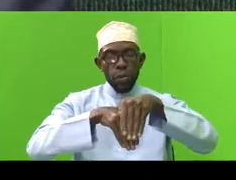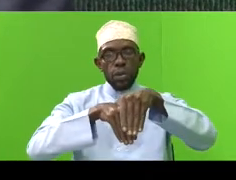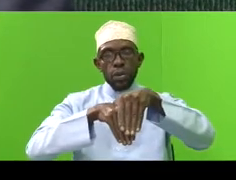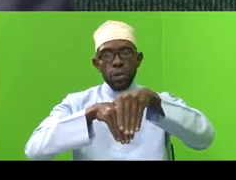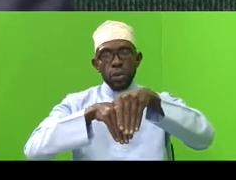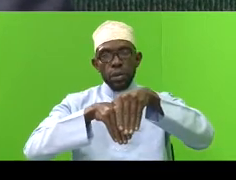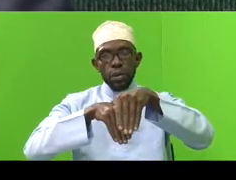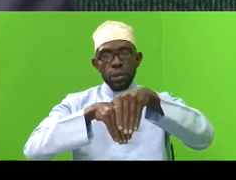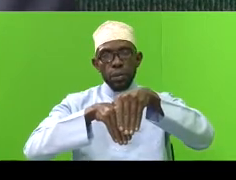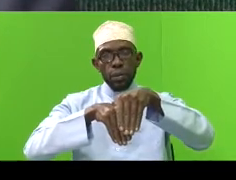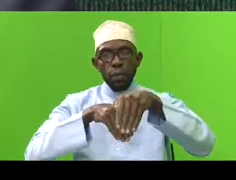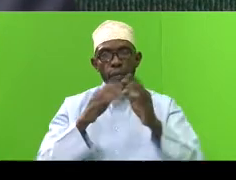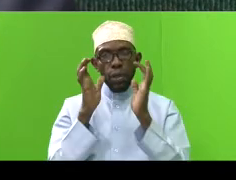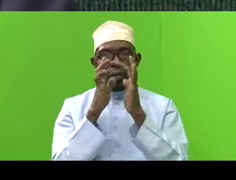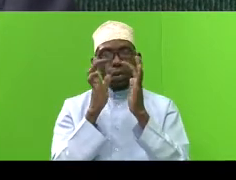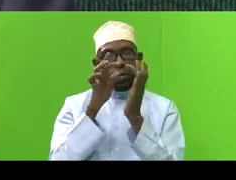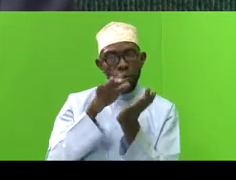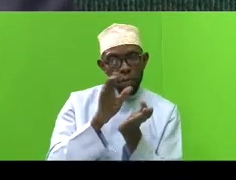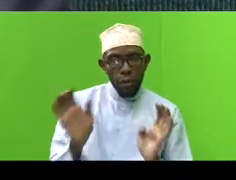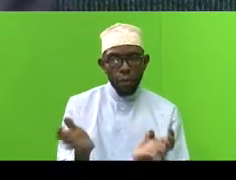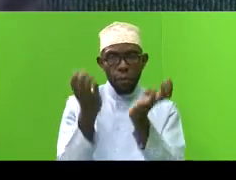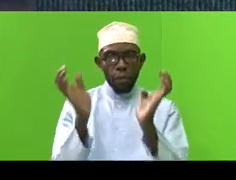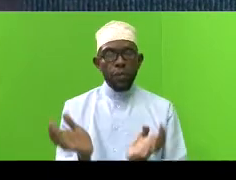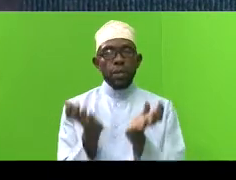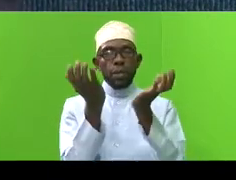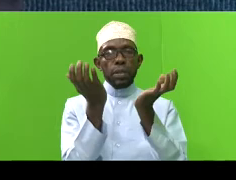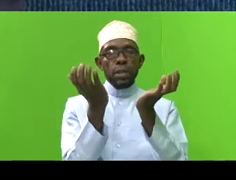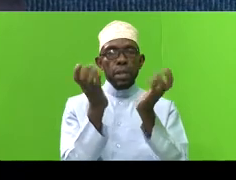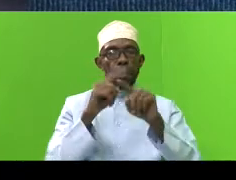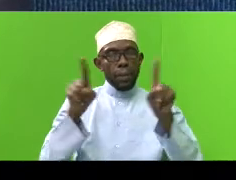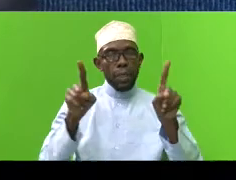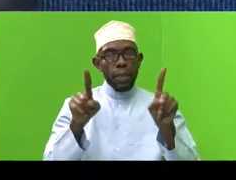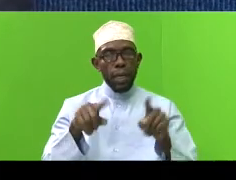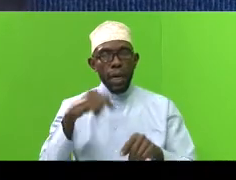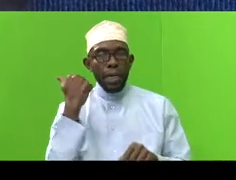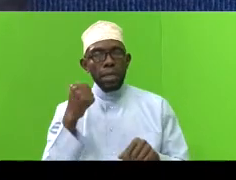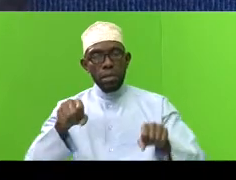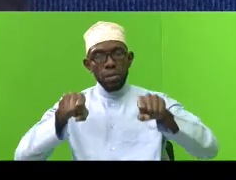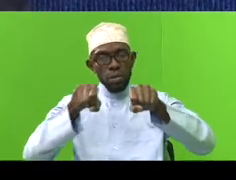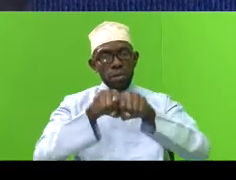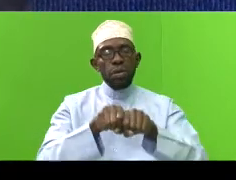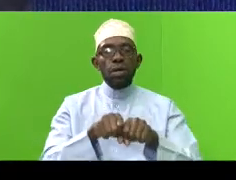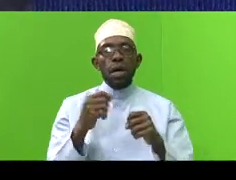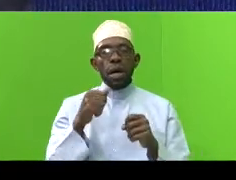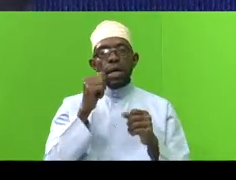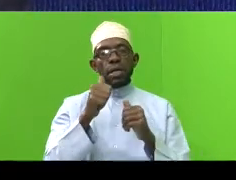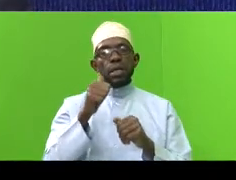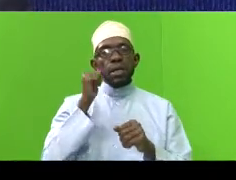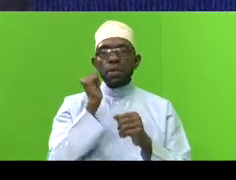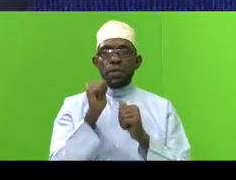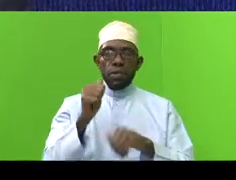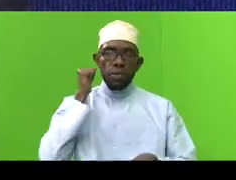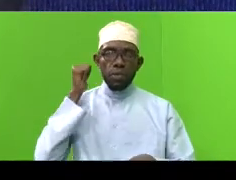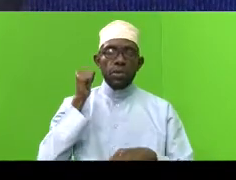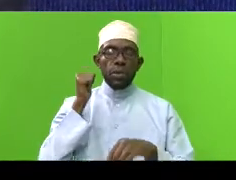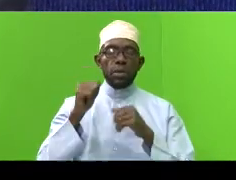hizi tunawaita online influencers, wanajiita online influencers. But unapata wengine ni boots, wengine ni sud accounts, wengine si, hakuna influence ile